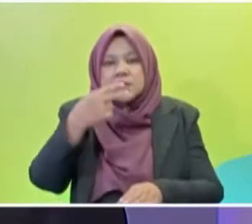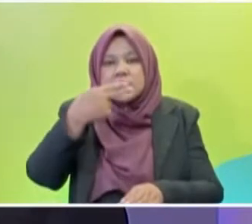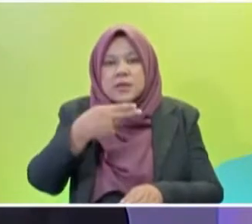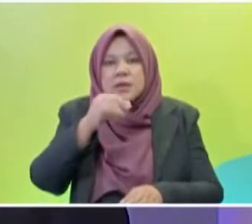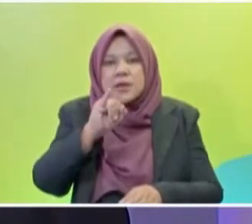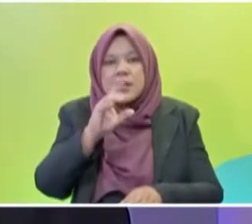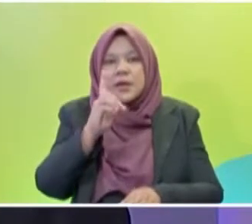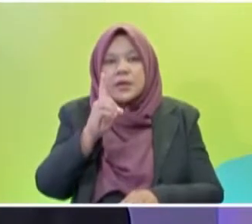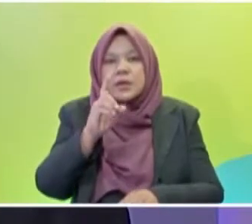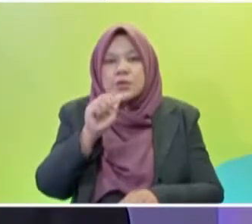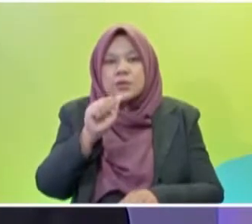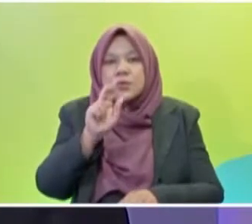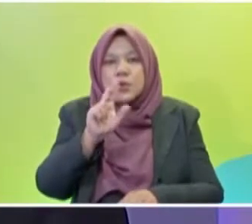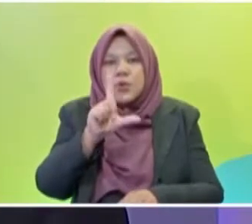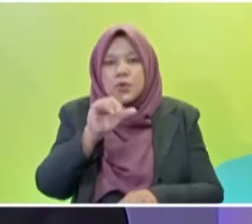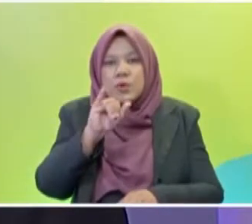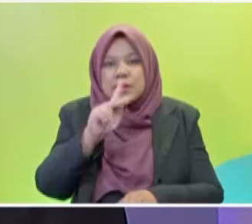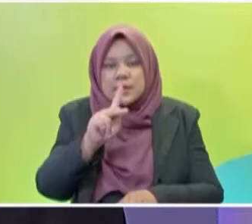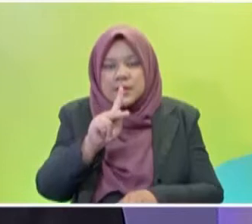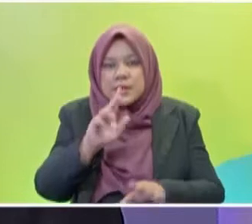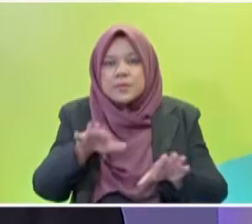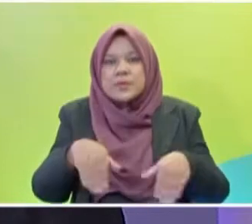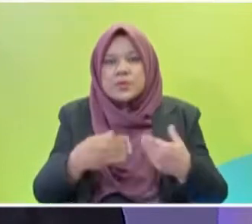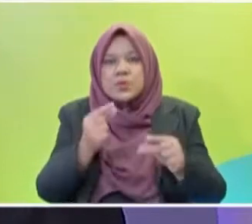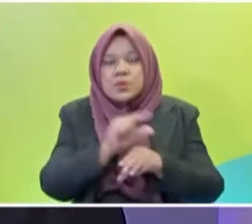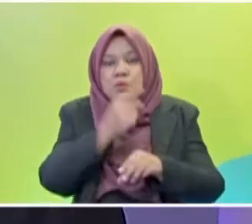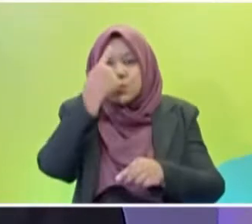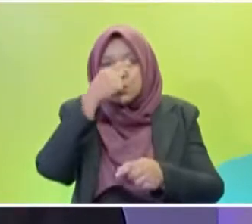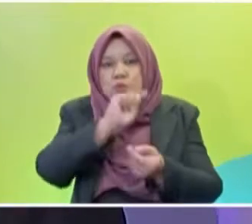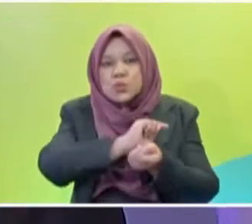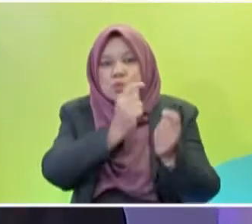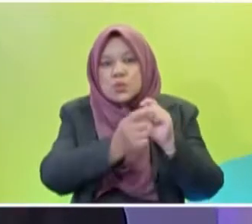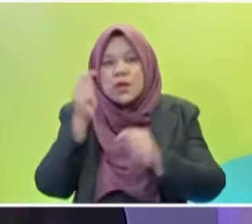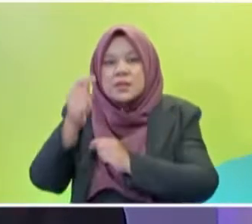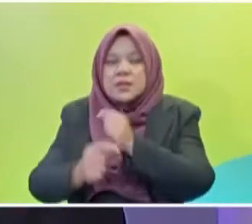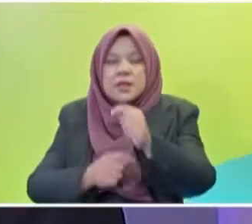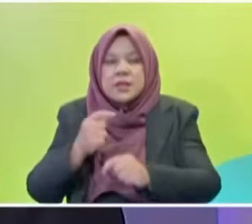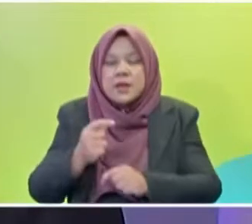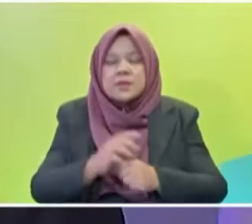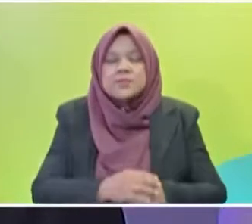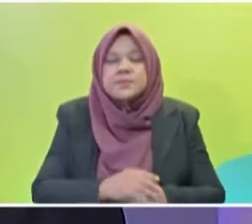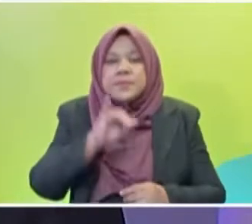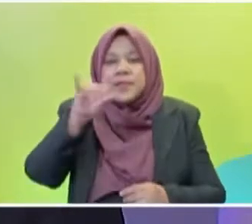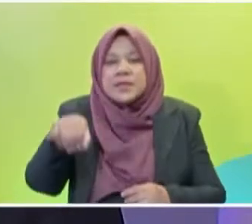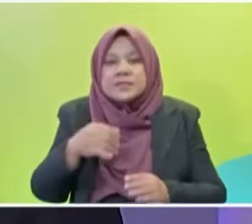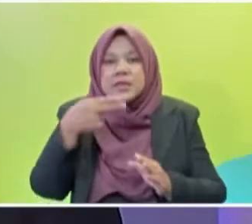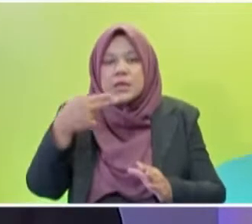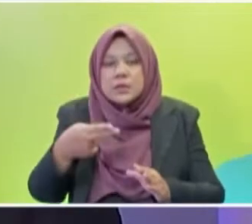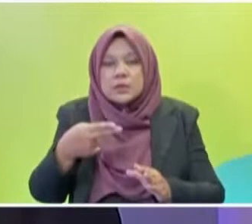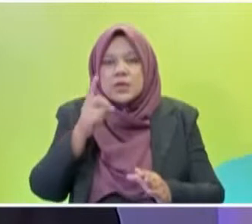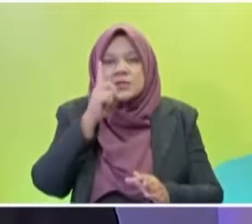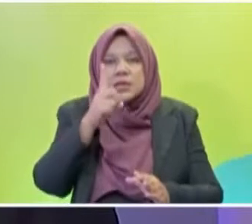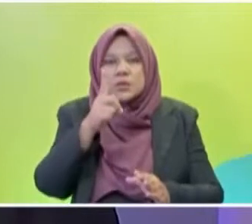mana untuk mengangkat kereta supaya tayar tadi senang untuk dibuka. Okey, so jack hidrolik tadi adalah merupakan